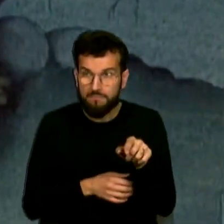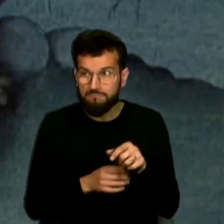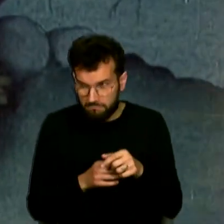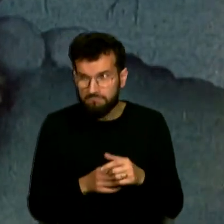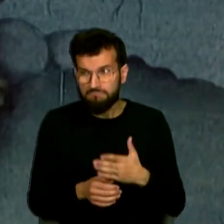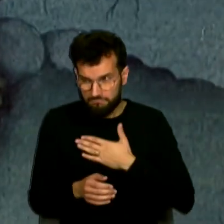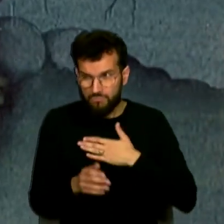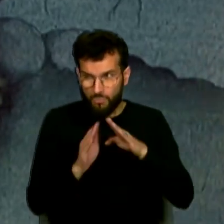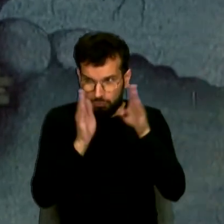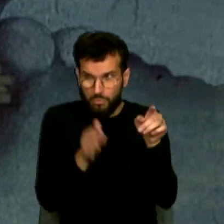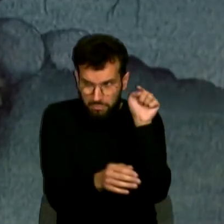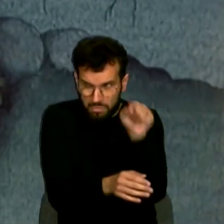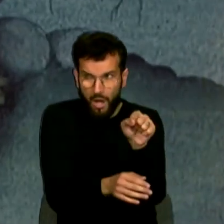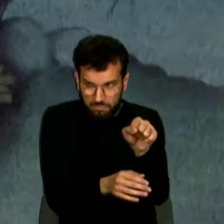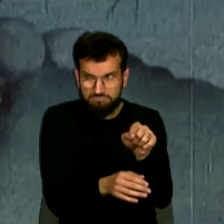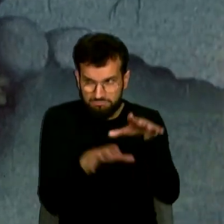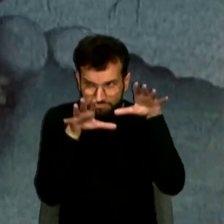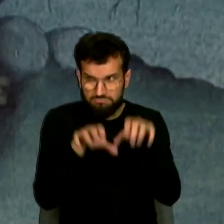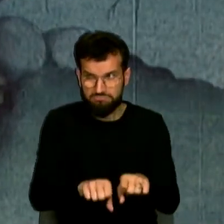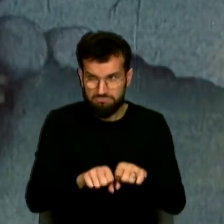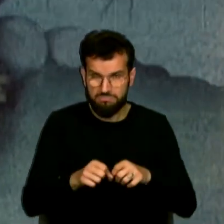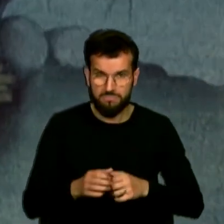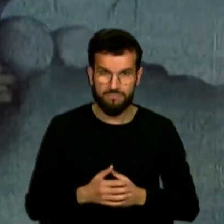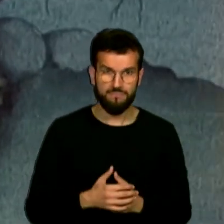našom domčeku.